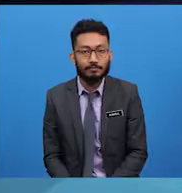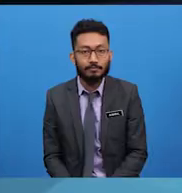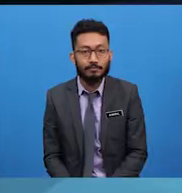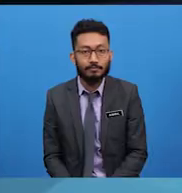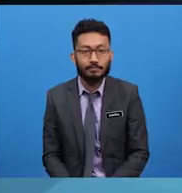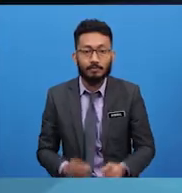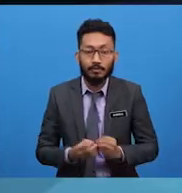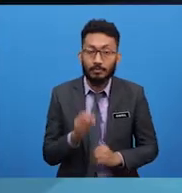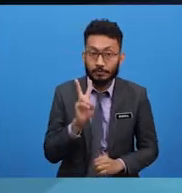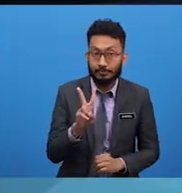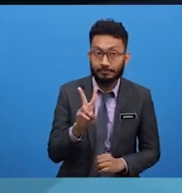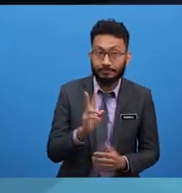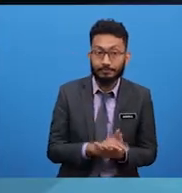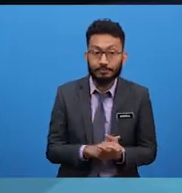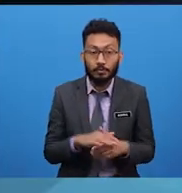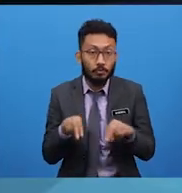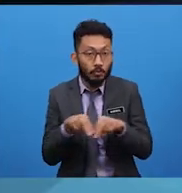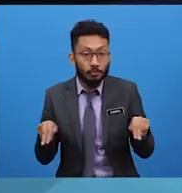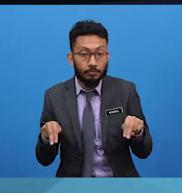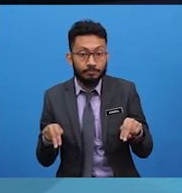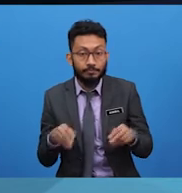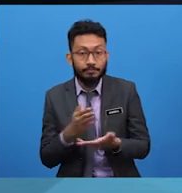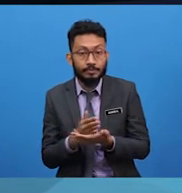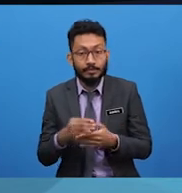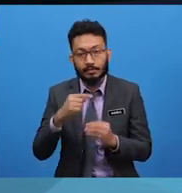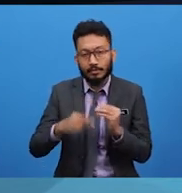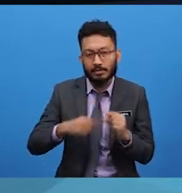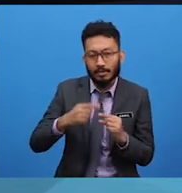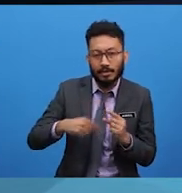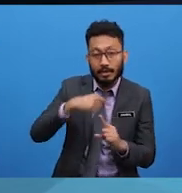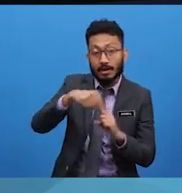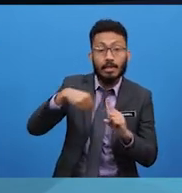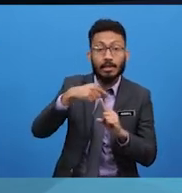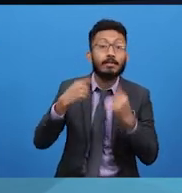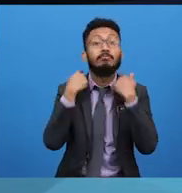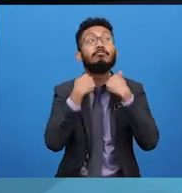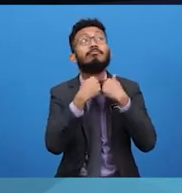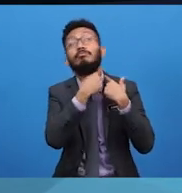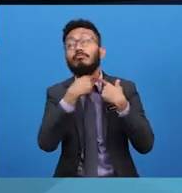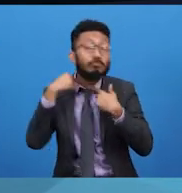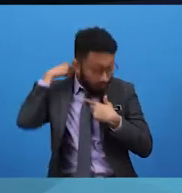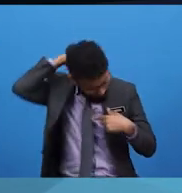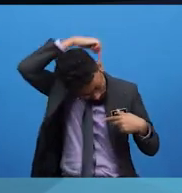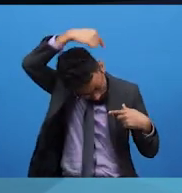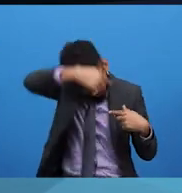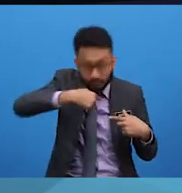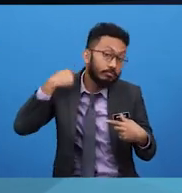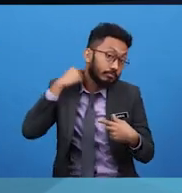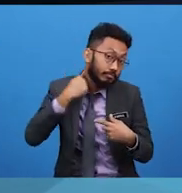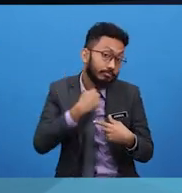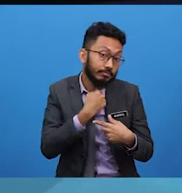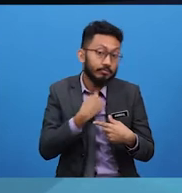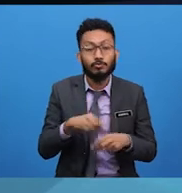Kedua, ukuran bahagian keliling leher. Ukur keliling pangkal leher dengan menggunakan